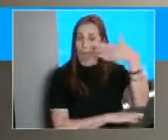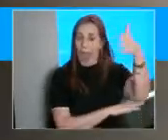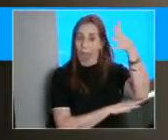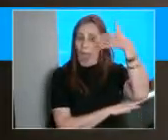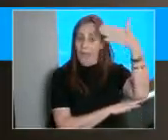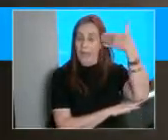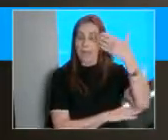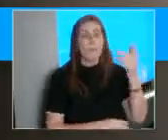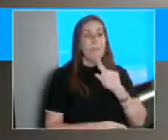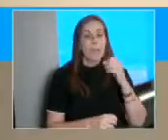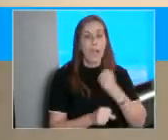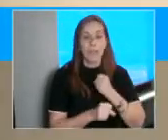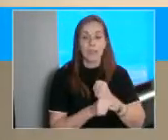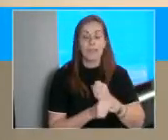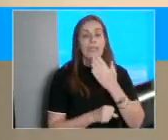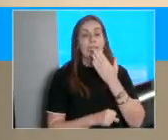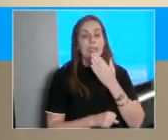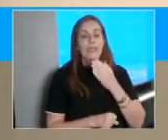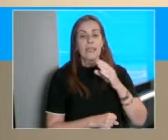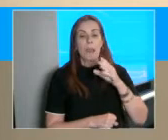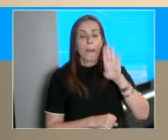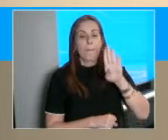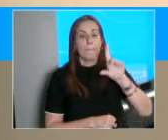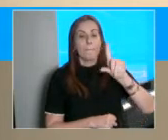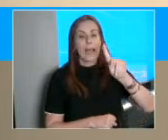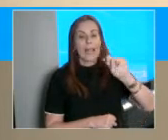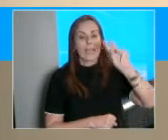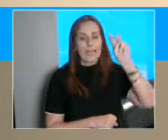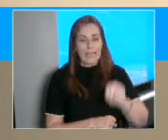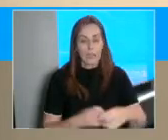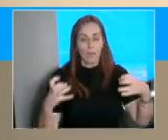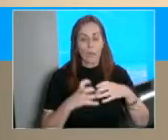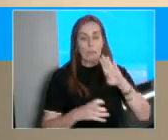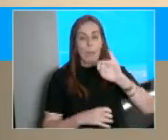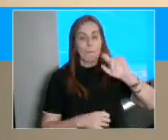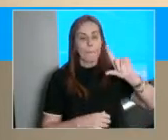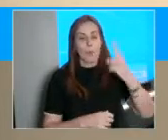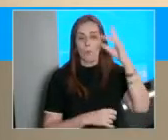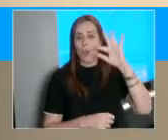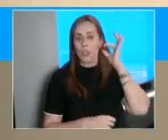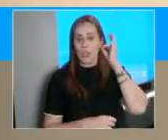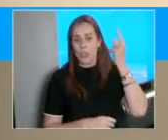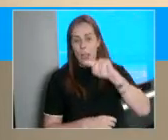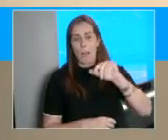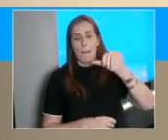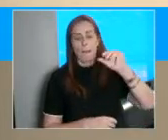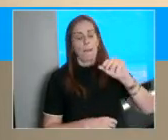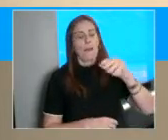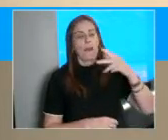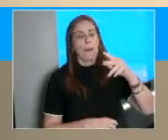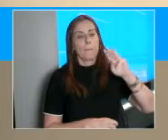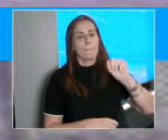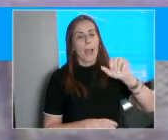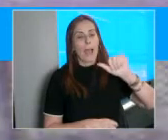נוצר במקורו על ידי ישראל בלקינד ממייסדי קבוצת בילו, ביחד עם תושבת נוספת פני מאירוביץ'.